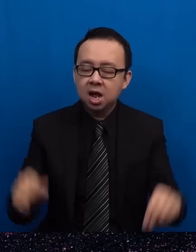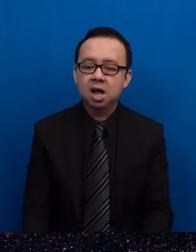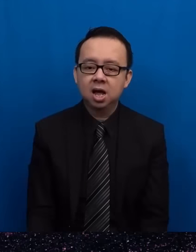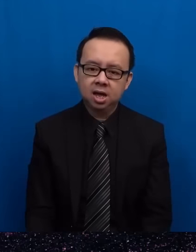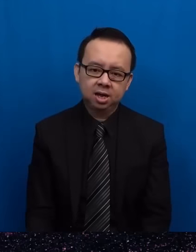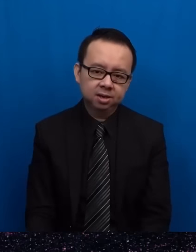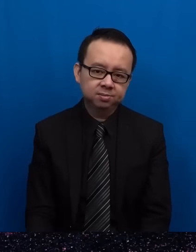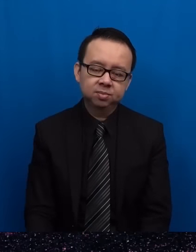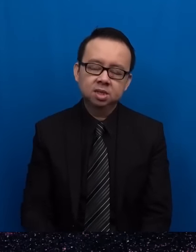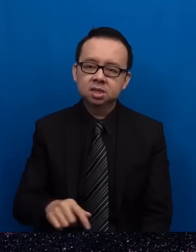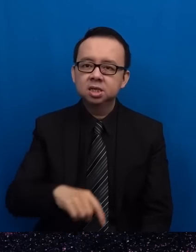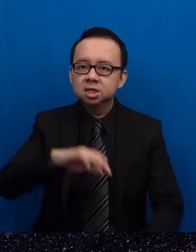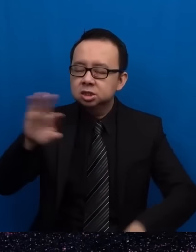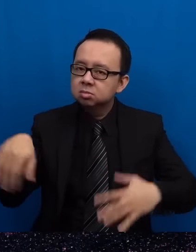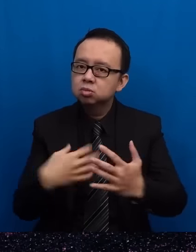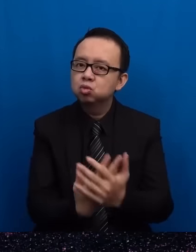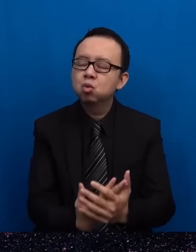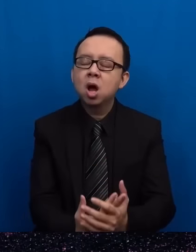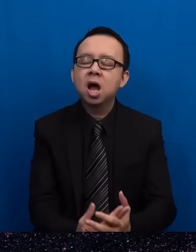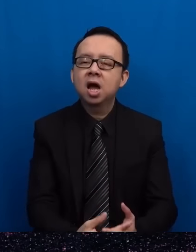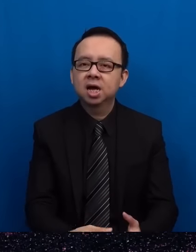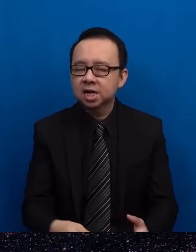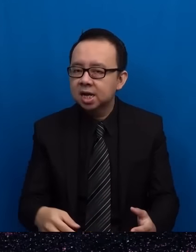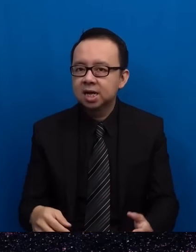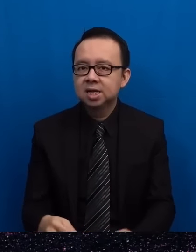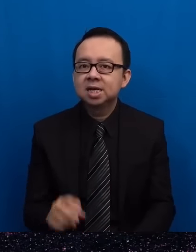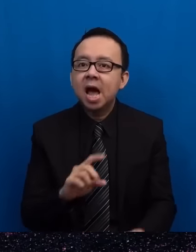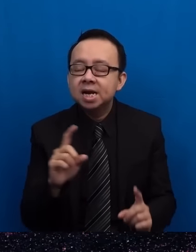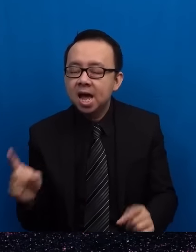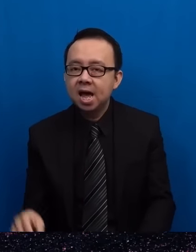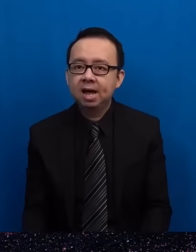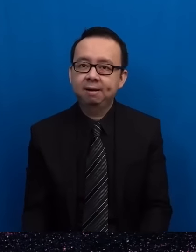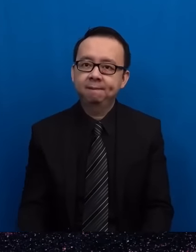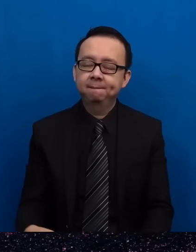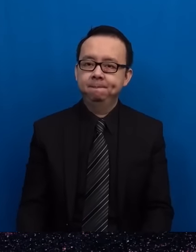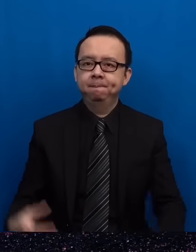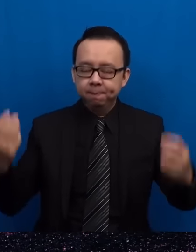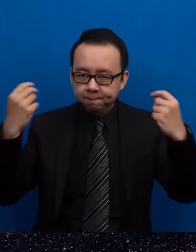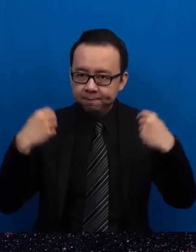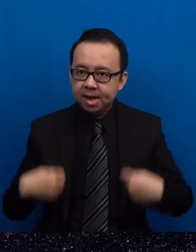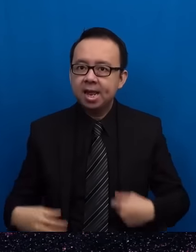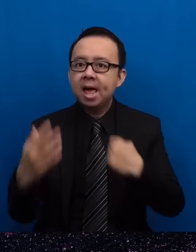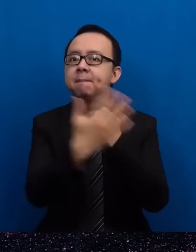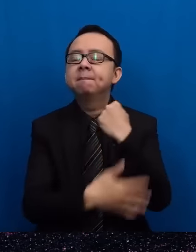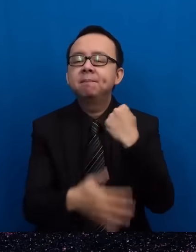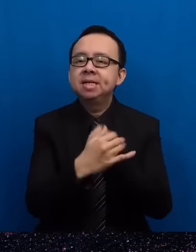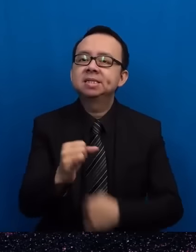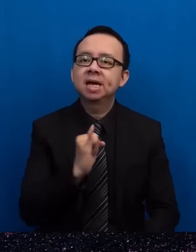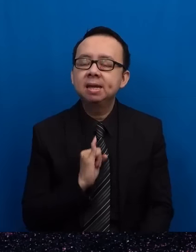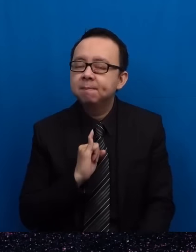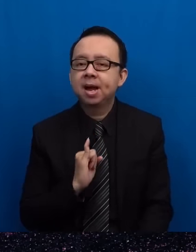Dalam segala perkara, segala keadaan, pakailah perisai iman. Pakailah pedang roh yang adalah